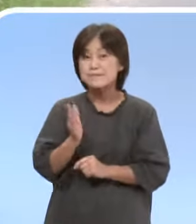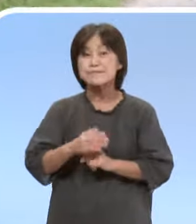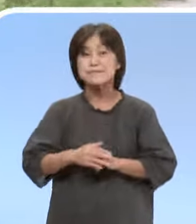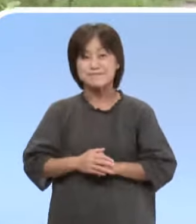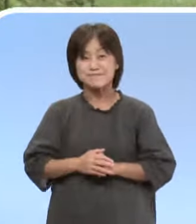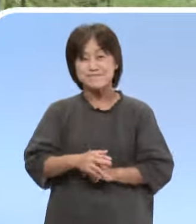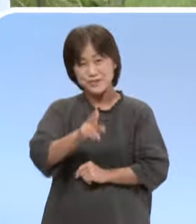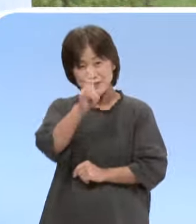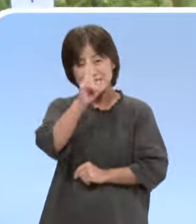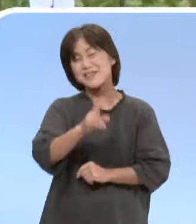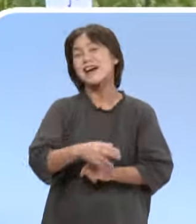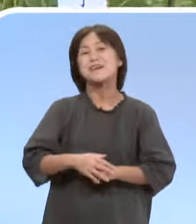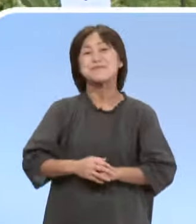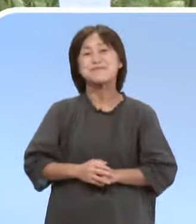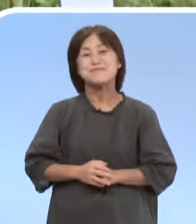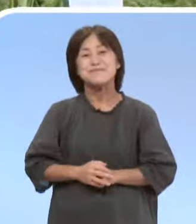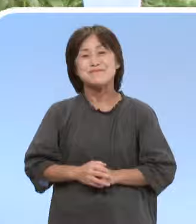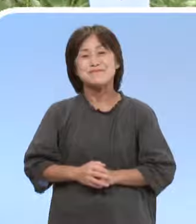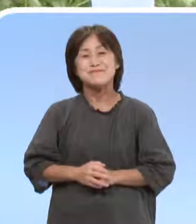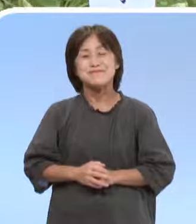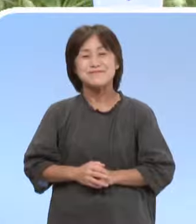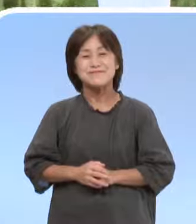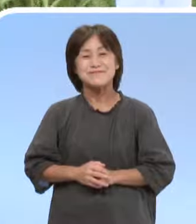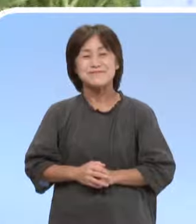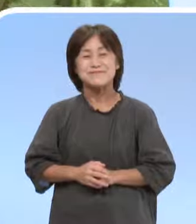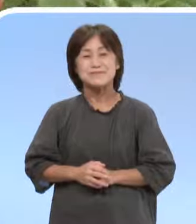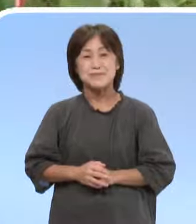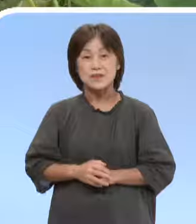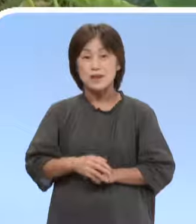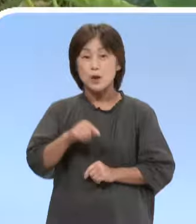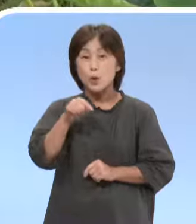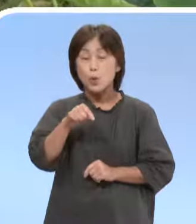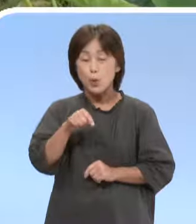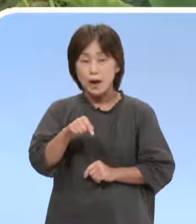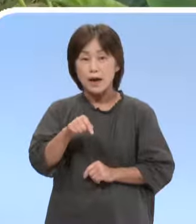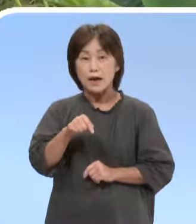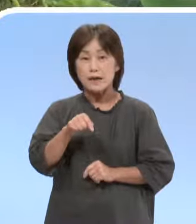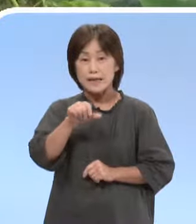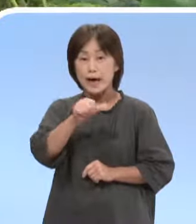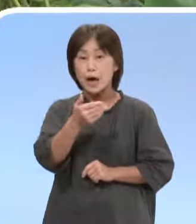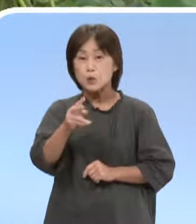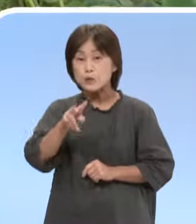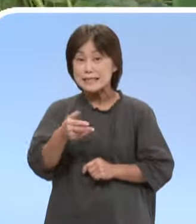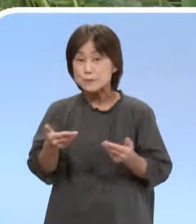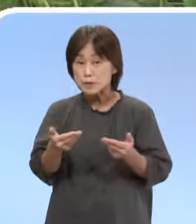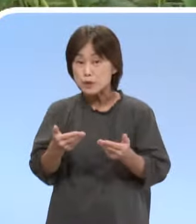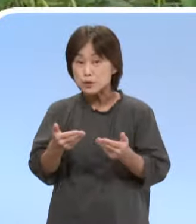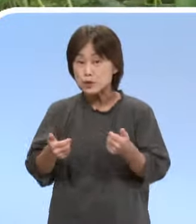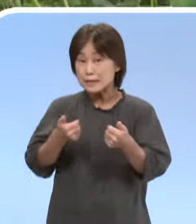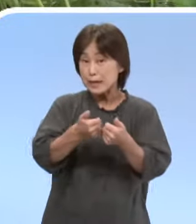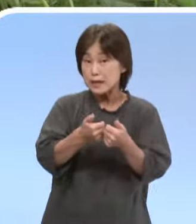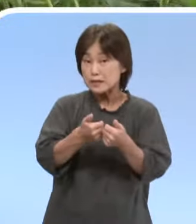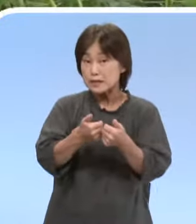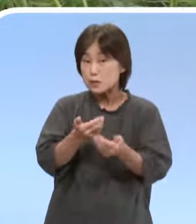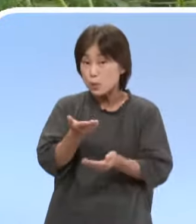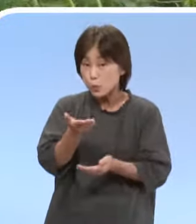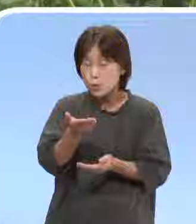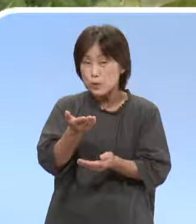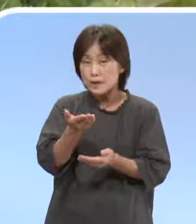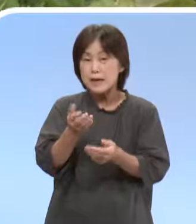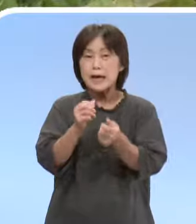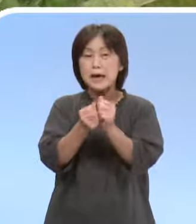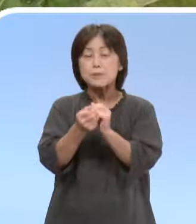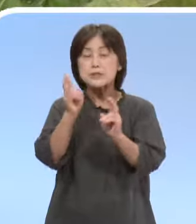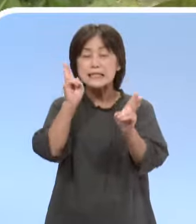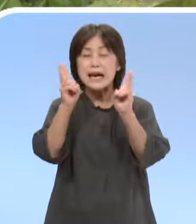な。こんにちは。すいません、作業中にこちらでそのアグリビジネスにチャレンジしていらっしゃる方、は